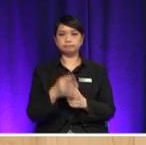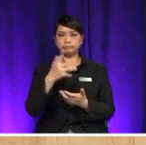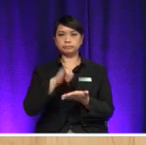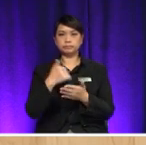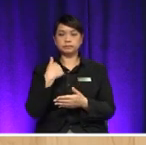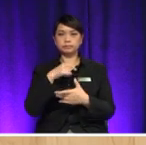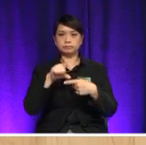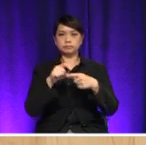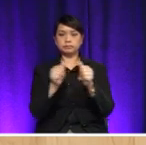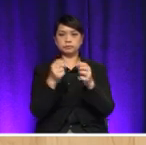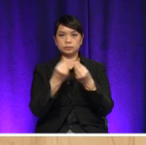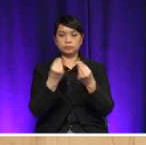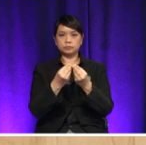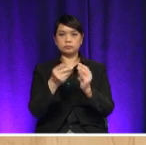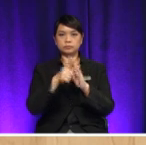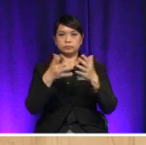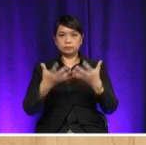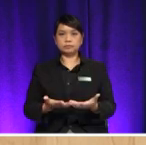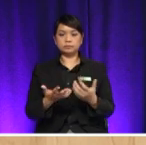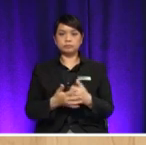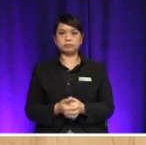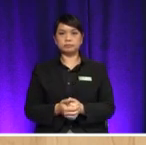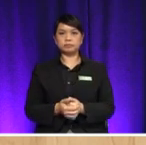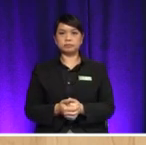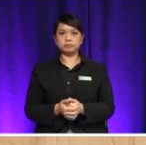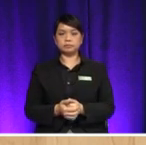pemberat jumlah pemberat adalah